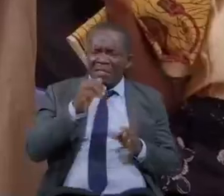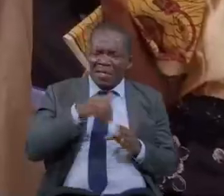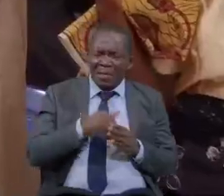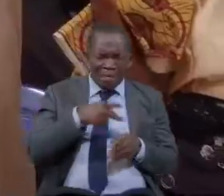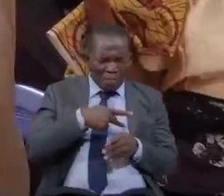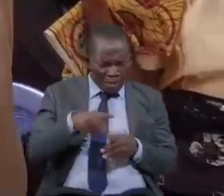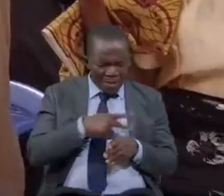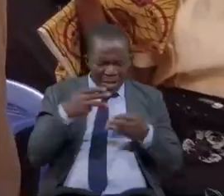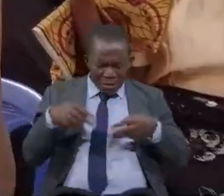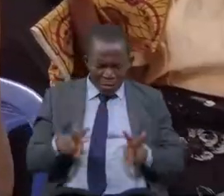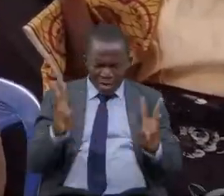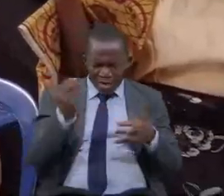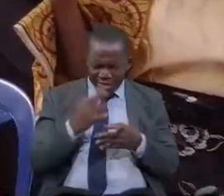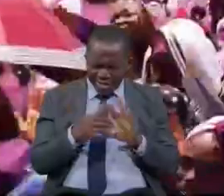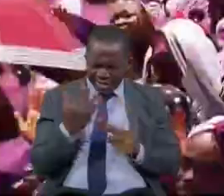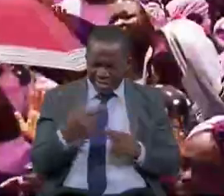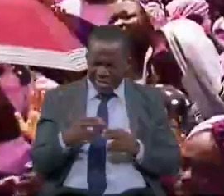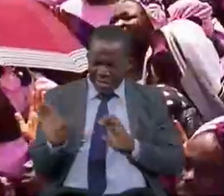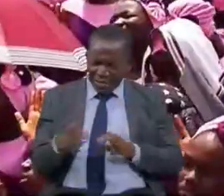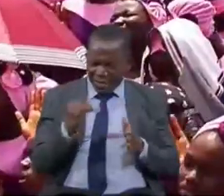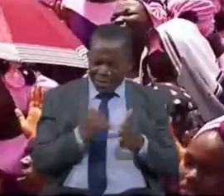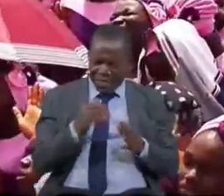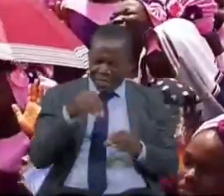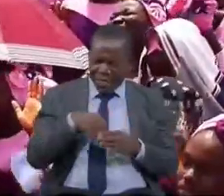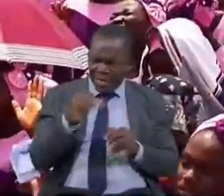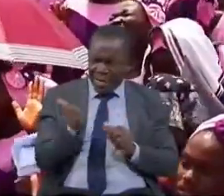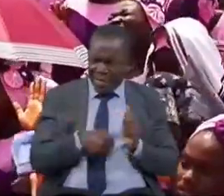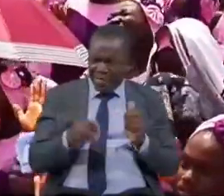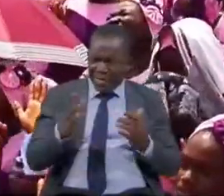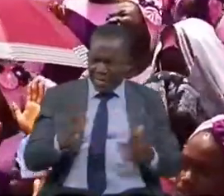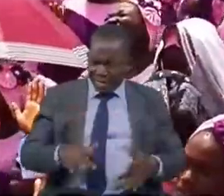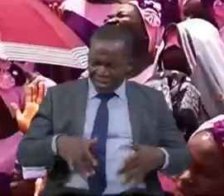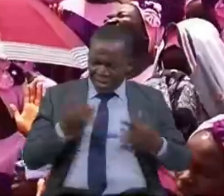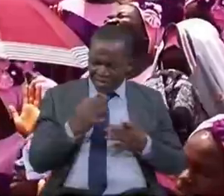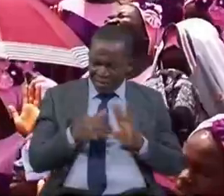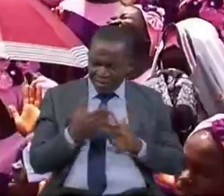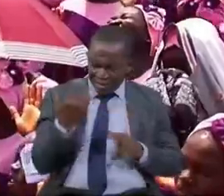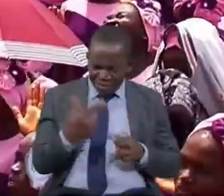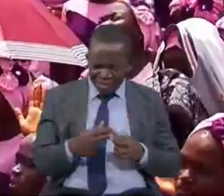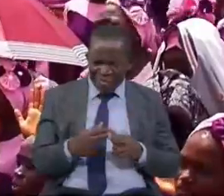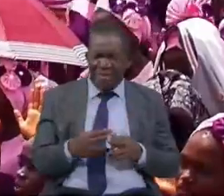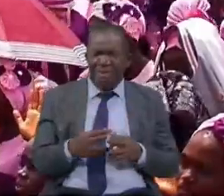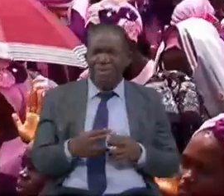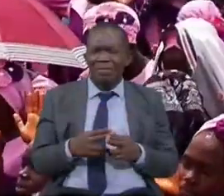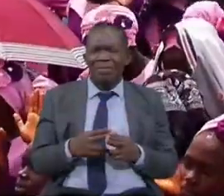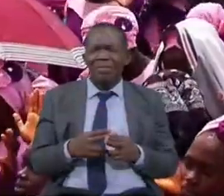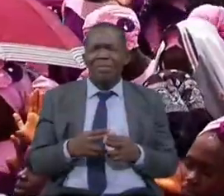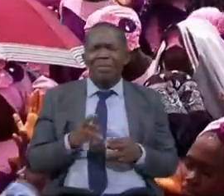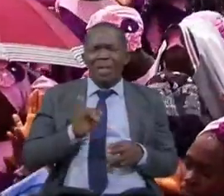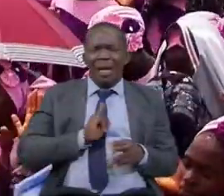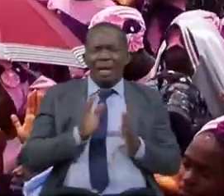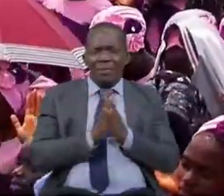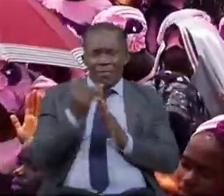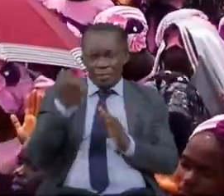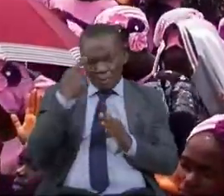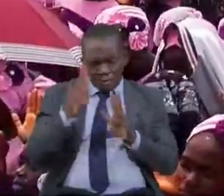Confirme-le dans chaque vie au nom de Jésus. Je prie pour ceux qui ont demandé la puissance